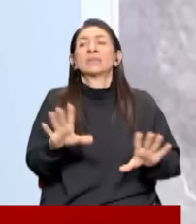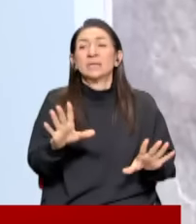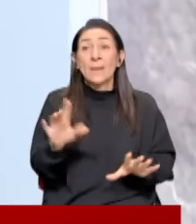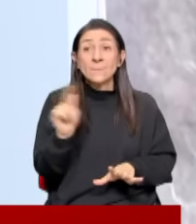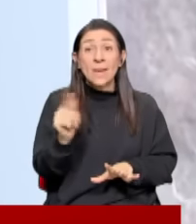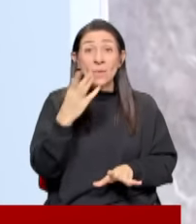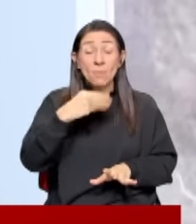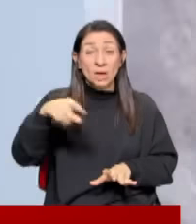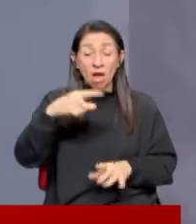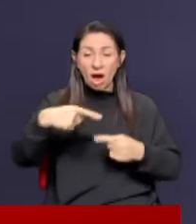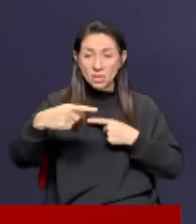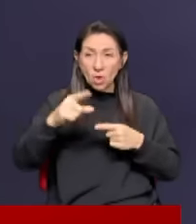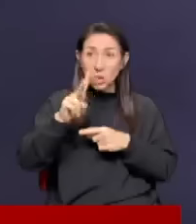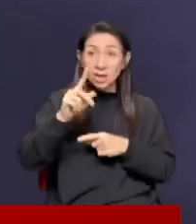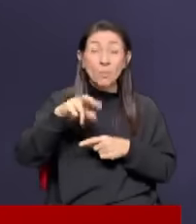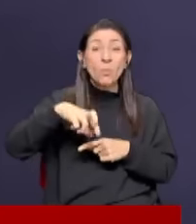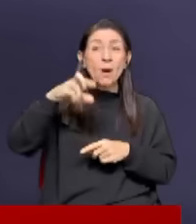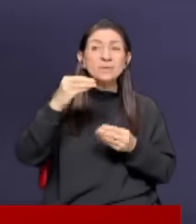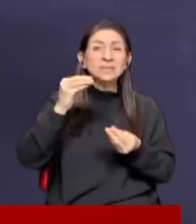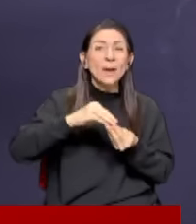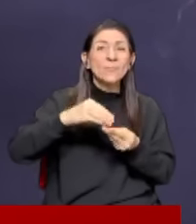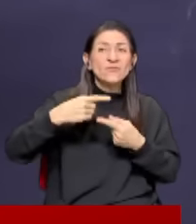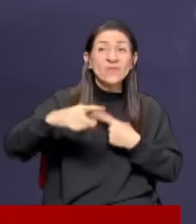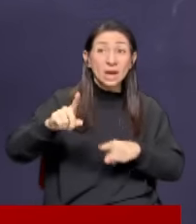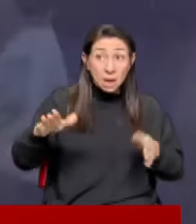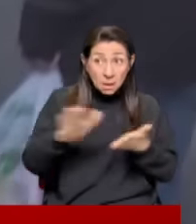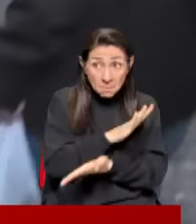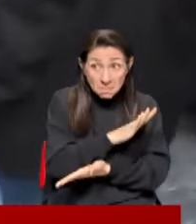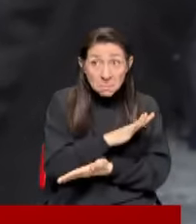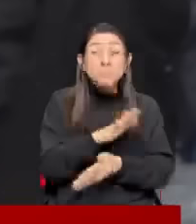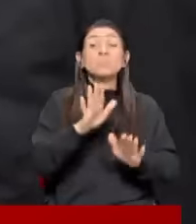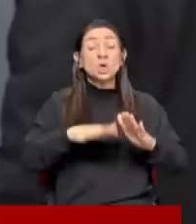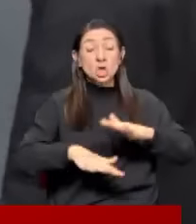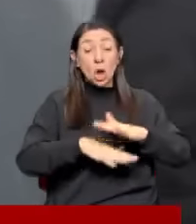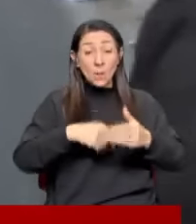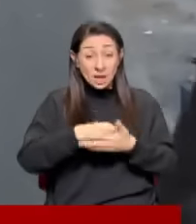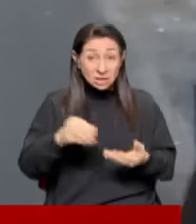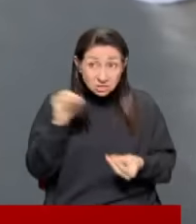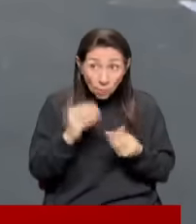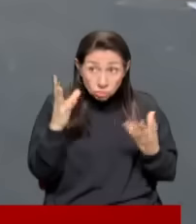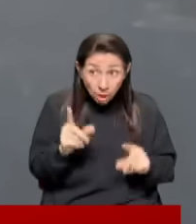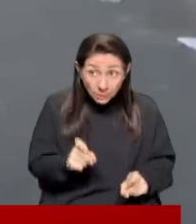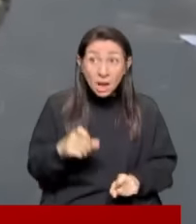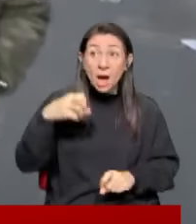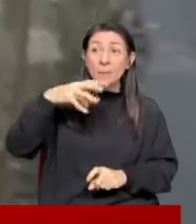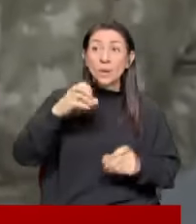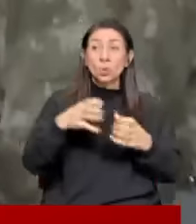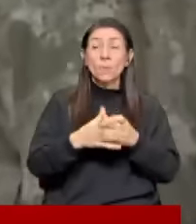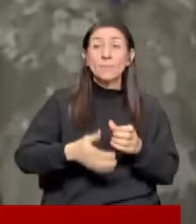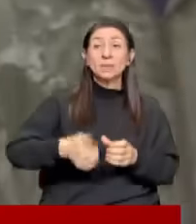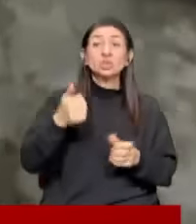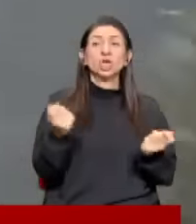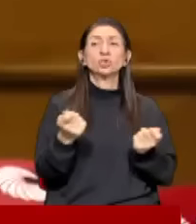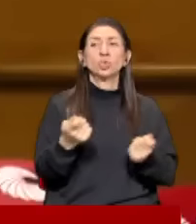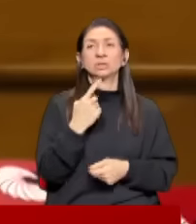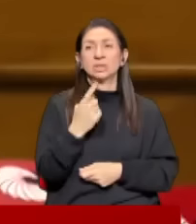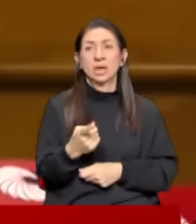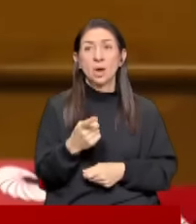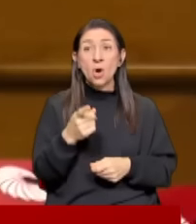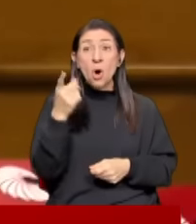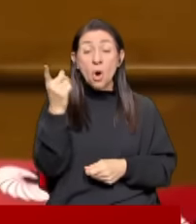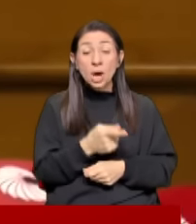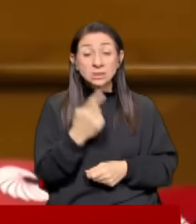memur emeklileriyle aradaki 12 puanlık zam farkı kapatılacak mı, kök maaş artırılacak mı, AK Parti Grup Başkanı çalışıyoruz dedi.